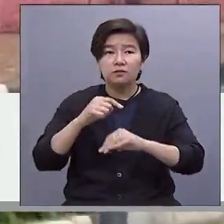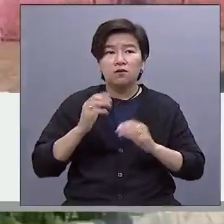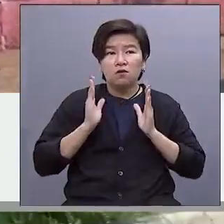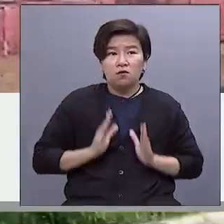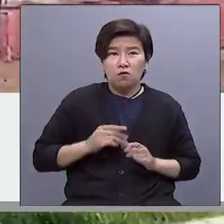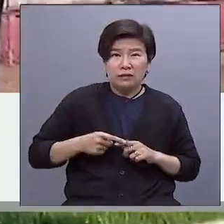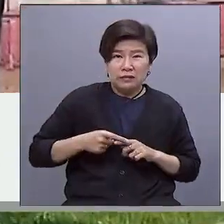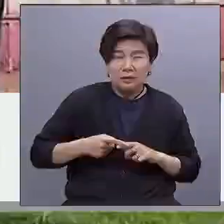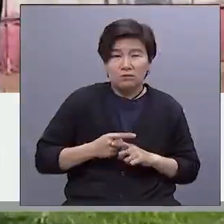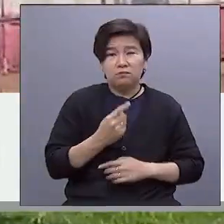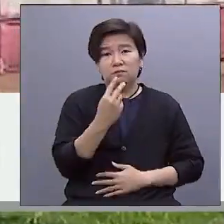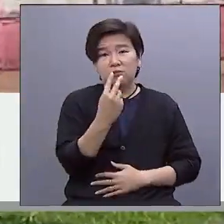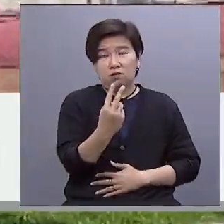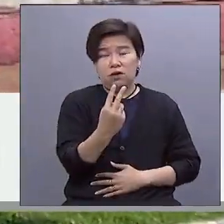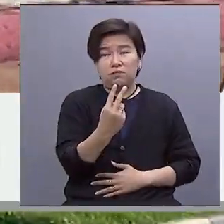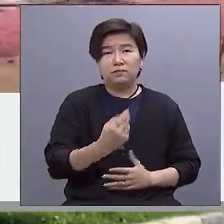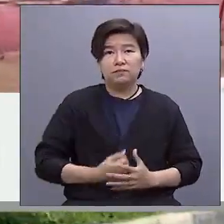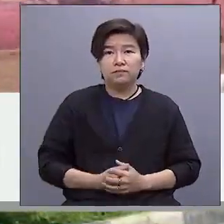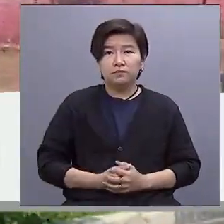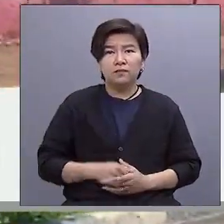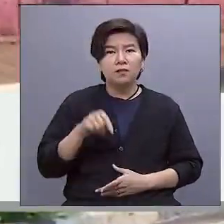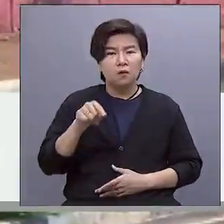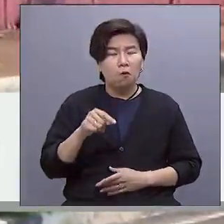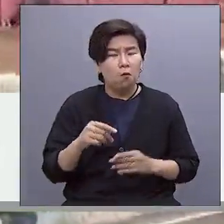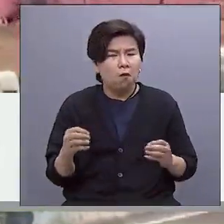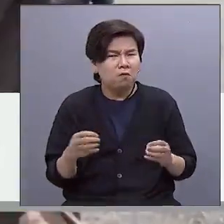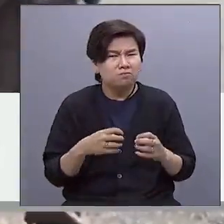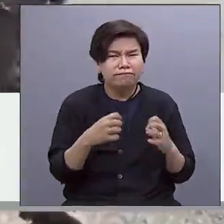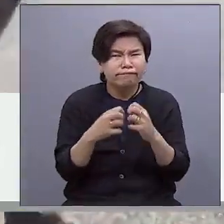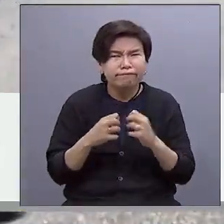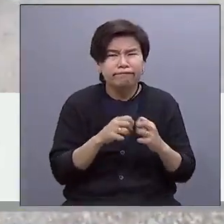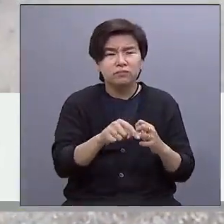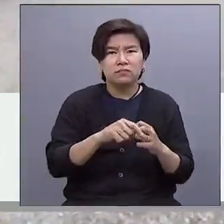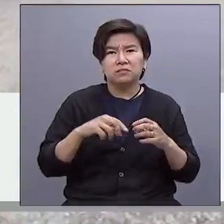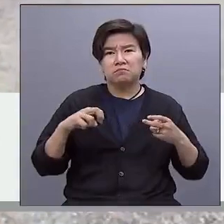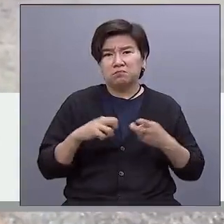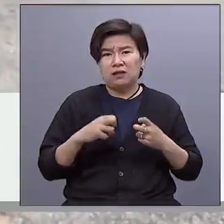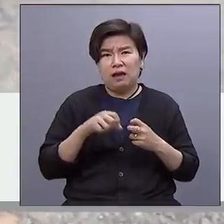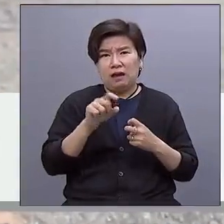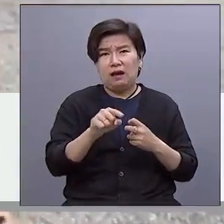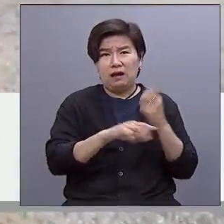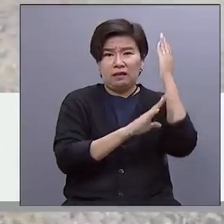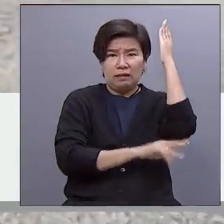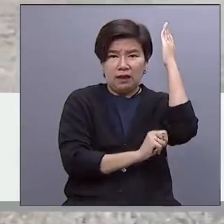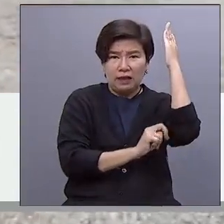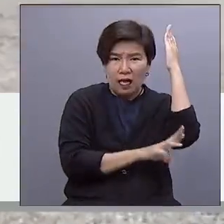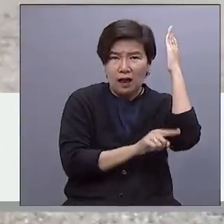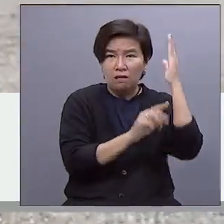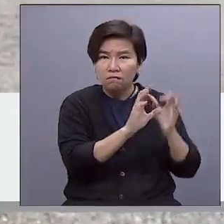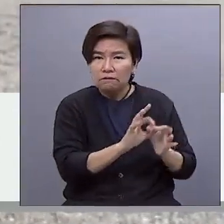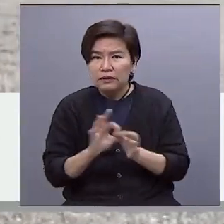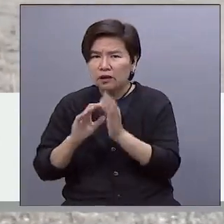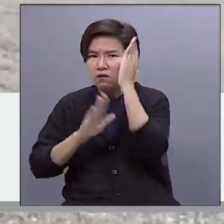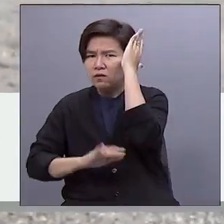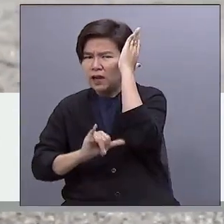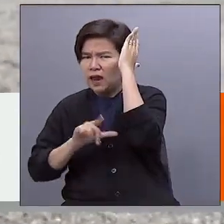คนครับและเป็นการสร้างความวุ่นวายที่เกิดขึ้นพร้อมๆกันกับที่อำเภอสุไหงโกลกจังหวัดนราธิวาสหนึ่งในชาว